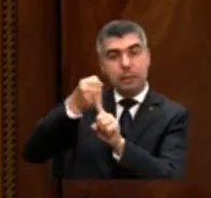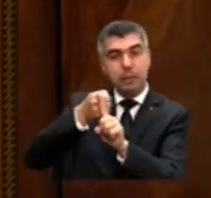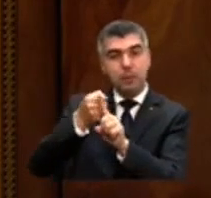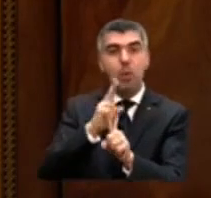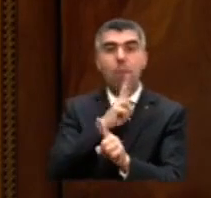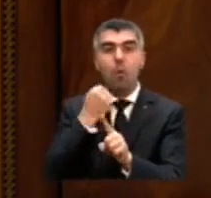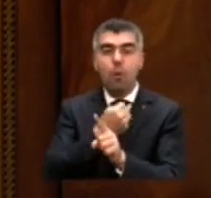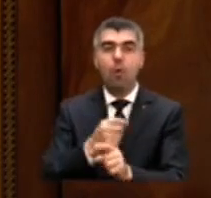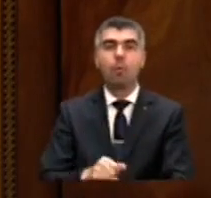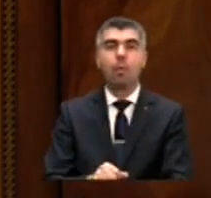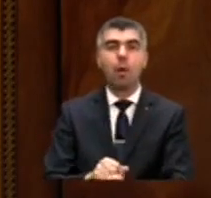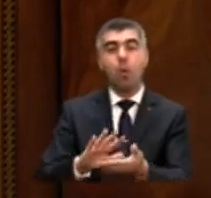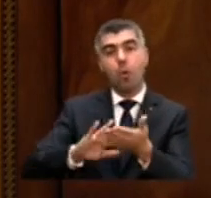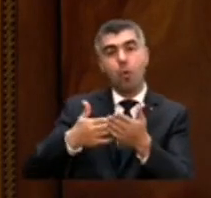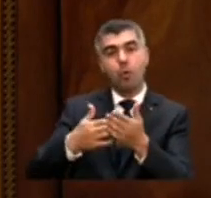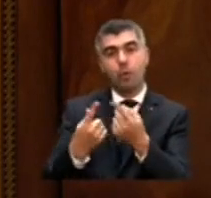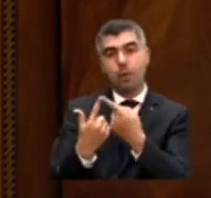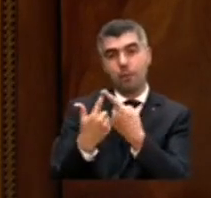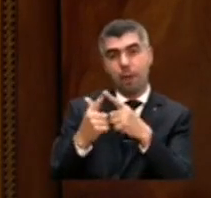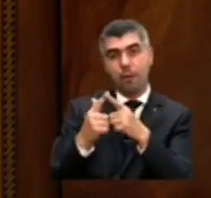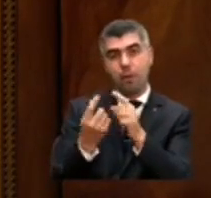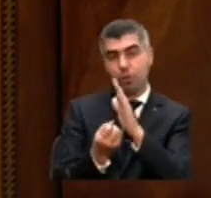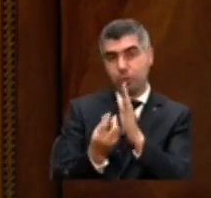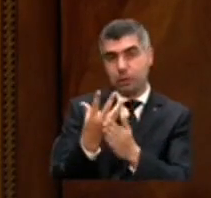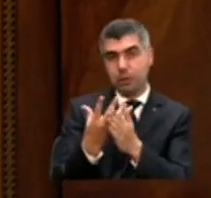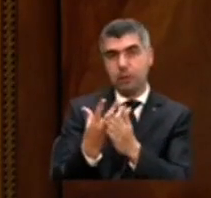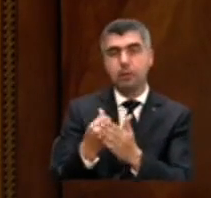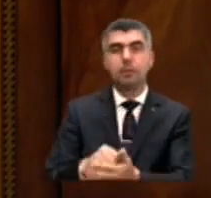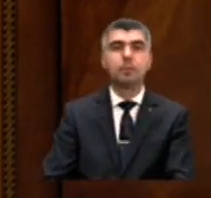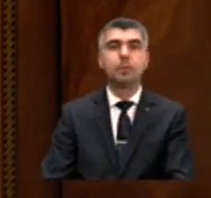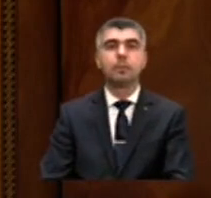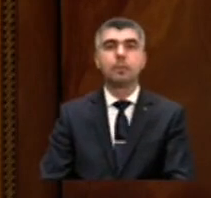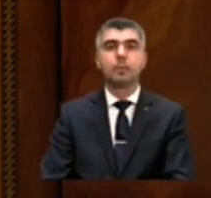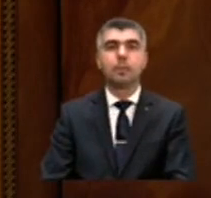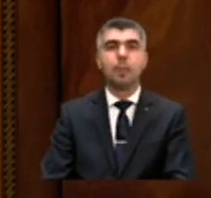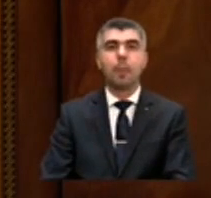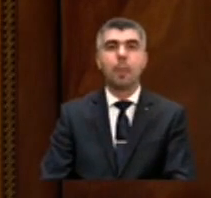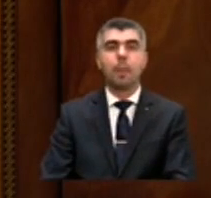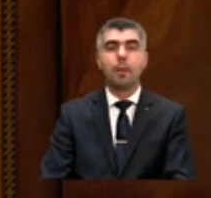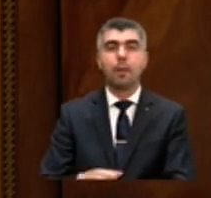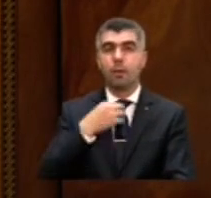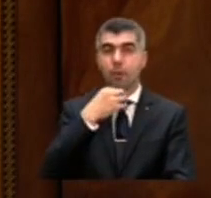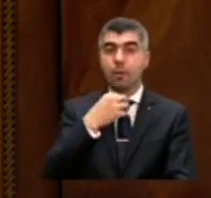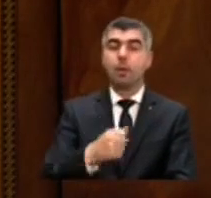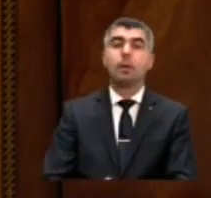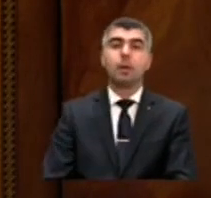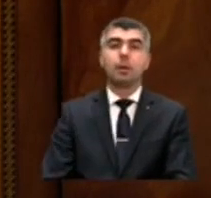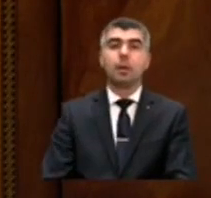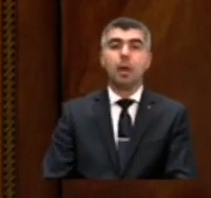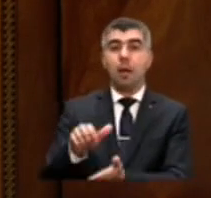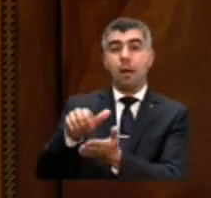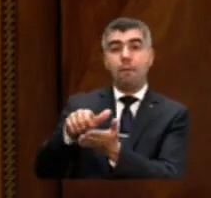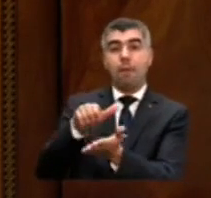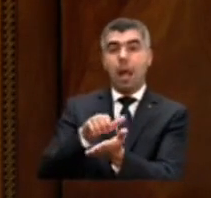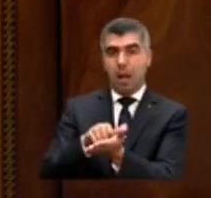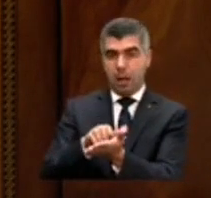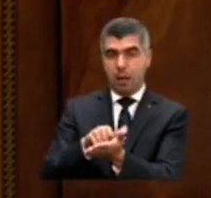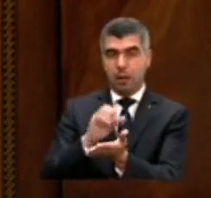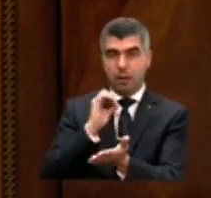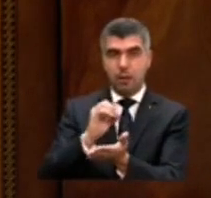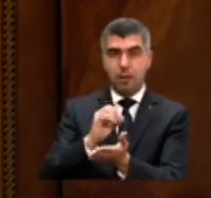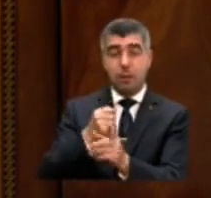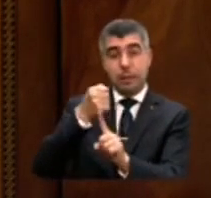تعزيز وتحديد القطاعات الأساسية للاقتصاد الوطني. فيما يتعلق بالفلاحة، ستعمل